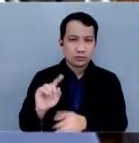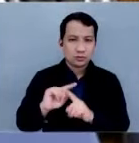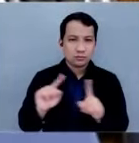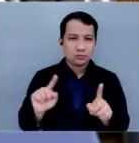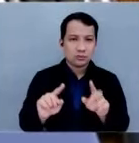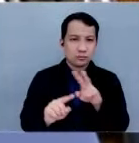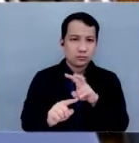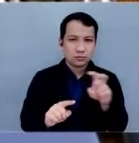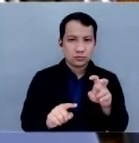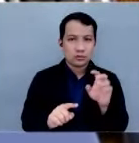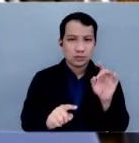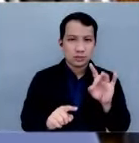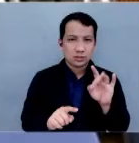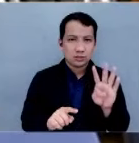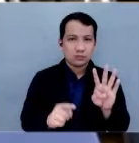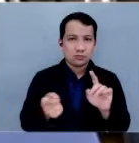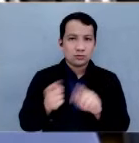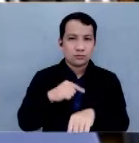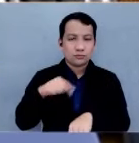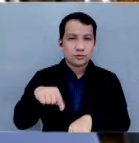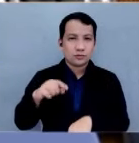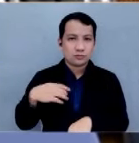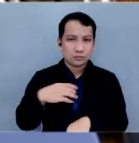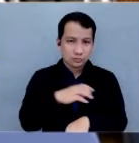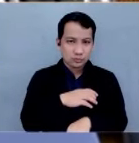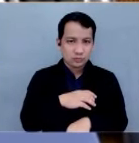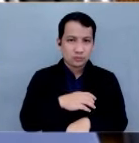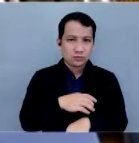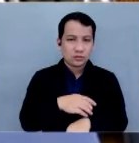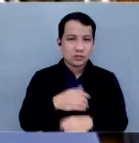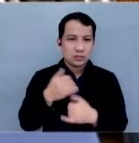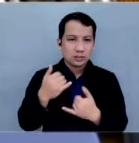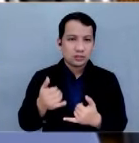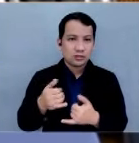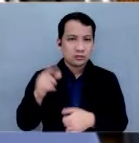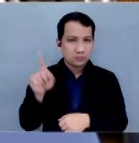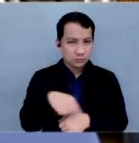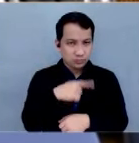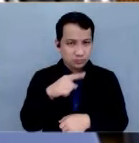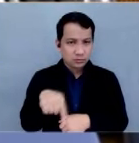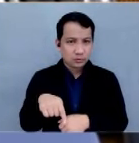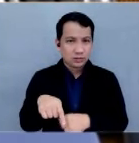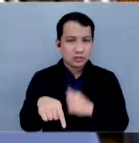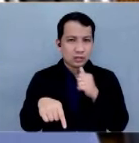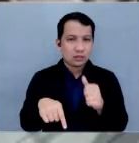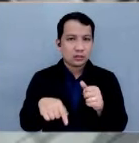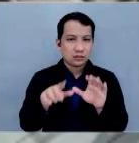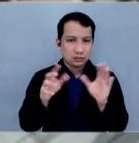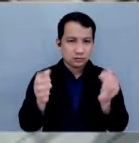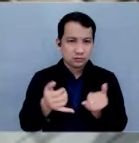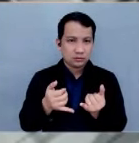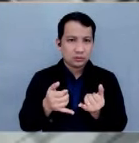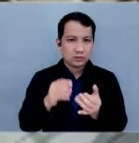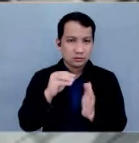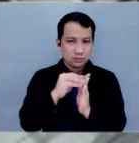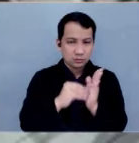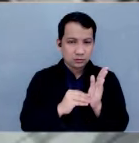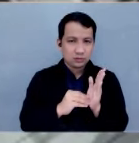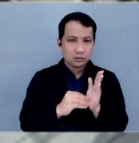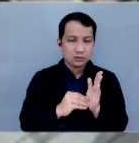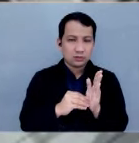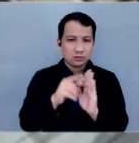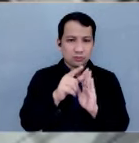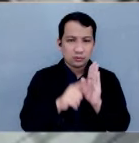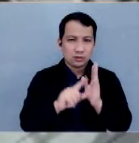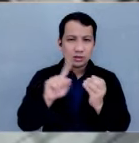284 mula sa mga mambabatas tuluyan na itong kinansela dahil lumabag daw ang kompanya sa nilalaman ng prangkisa nila kabilang sa